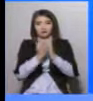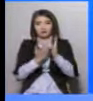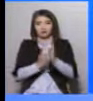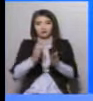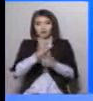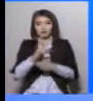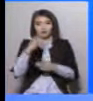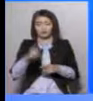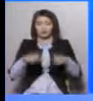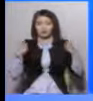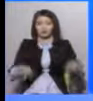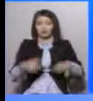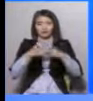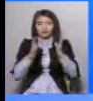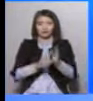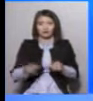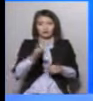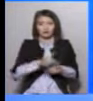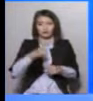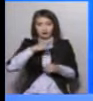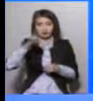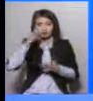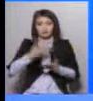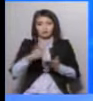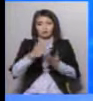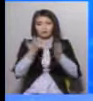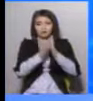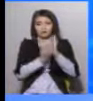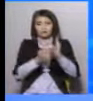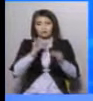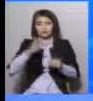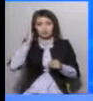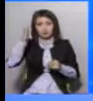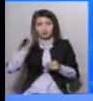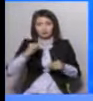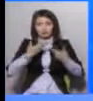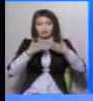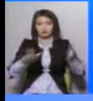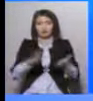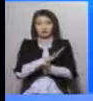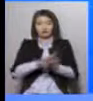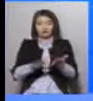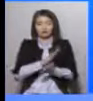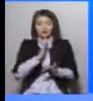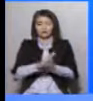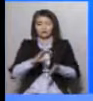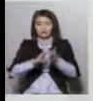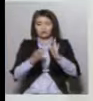и в других регионах Казахстана, реализуется проект «Программируй свое будущее» – открытие бесплатных IT-классов для